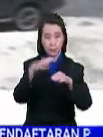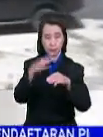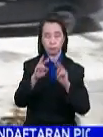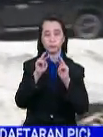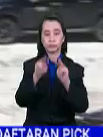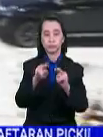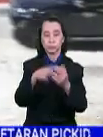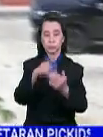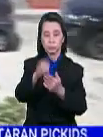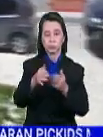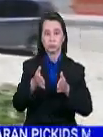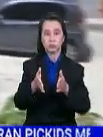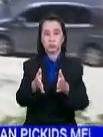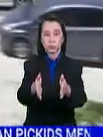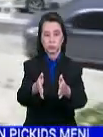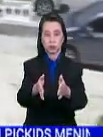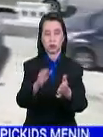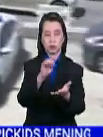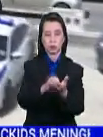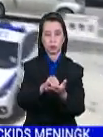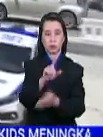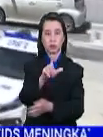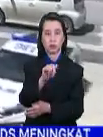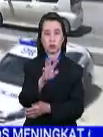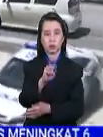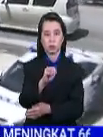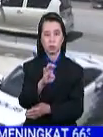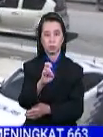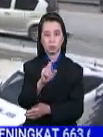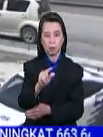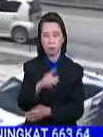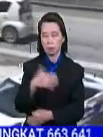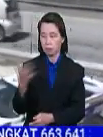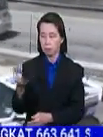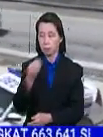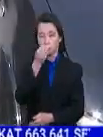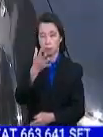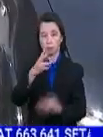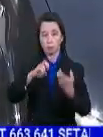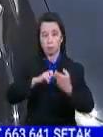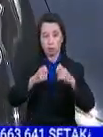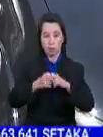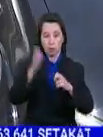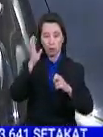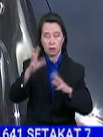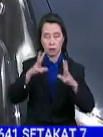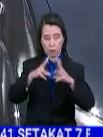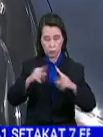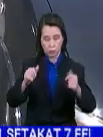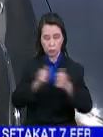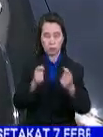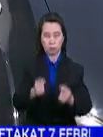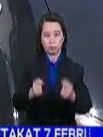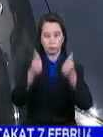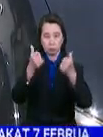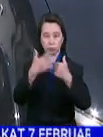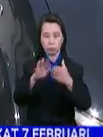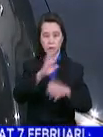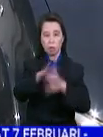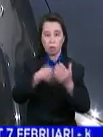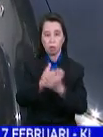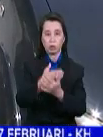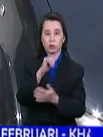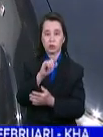selepas melawan Project jalan berkembar itu diemban beliau juga memadamkan oleh tersebut akan ditangani dengan segera selepas